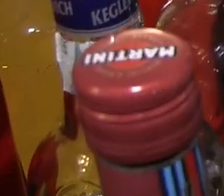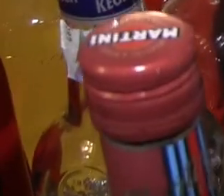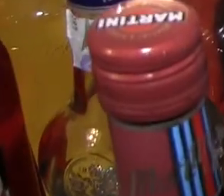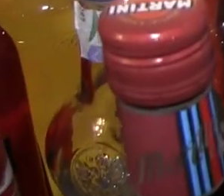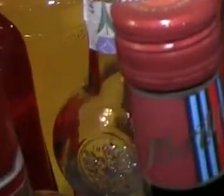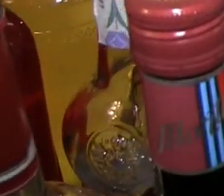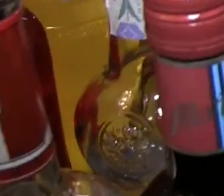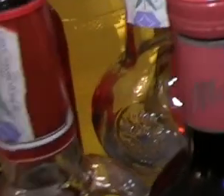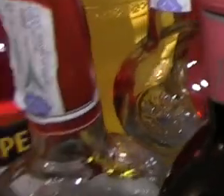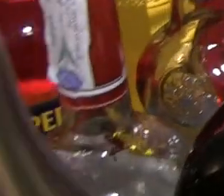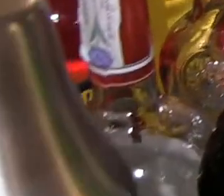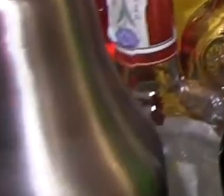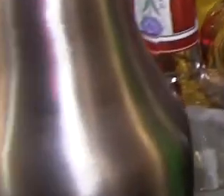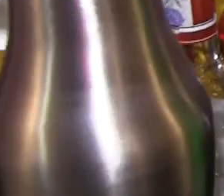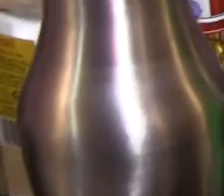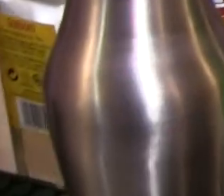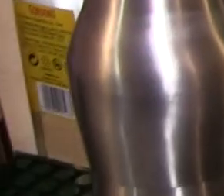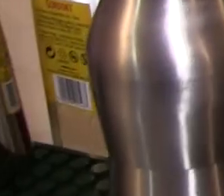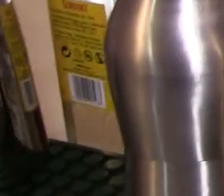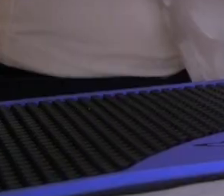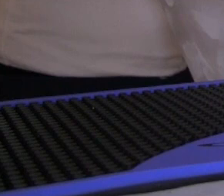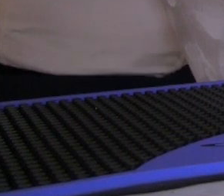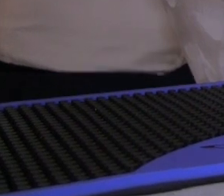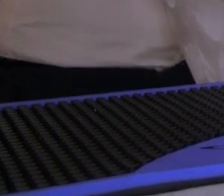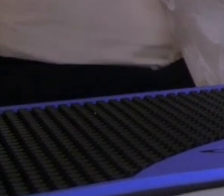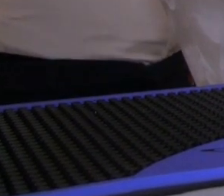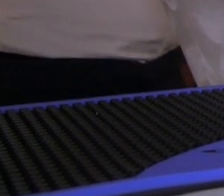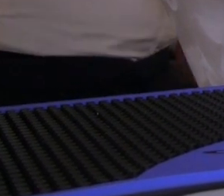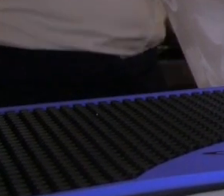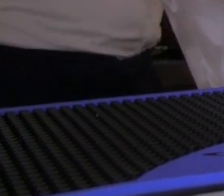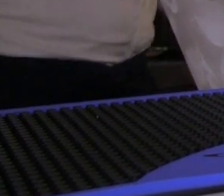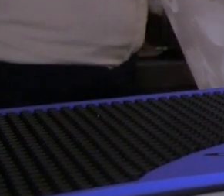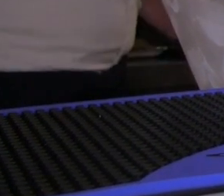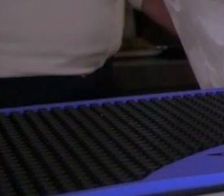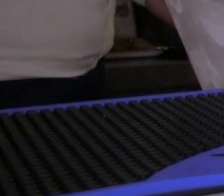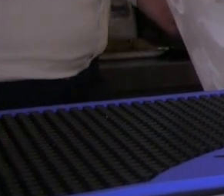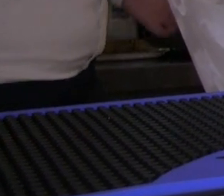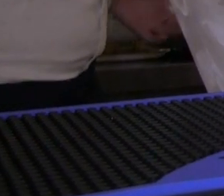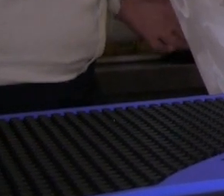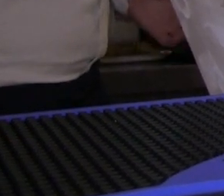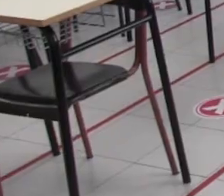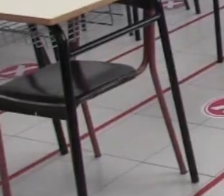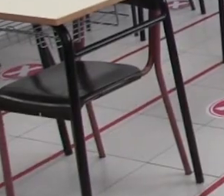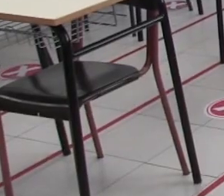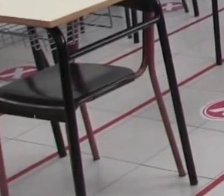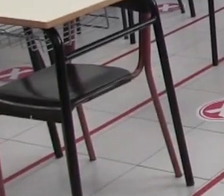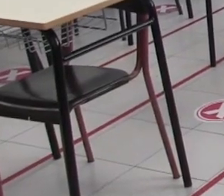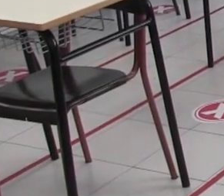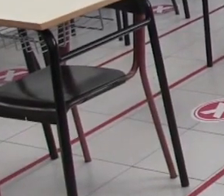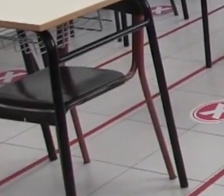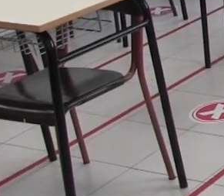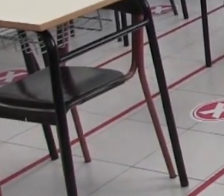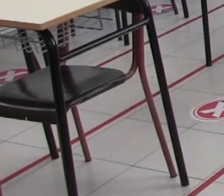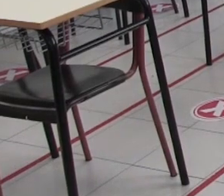resteranno chiuse anche attività di ristorazione fra cui bar pub ristoranti gelaterie pasticcerie e anche i mercati didattica a distanza